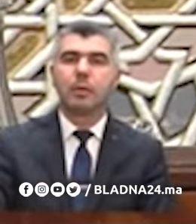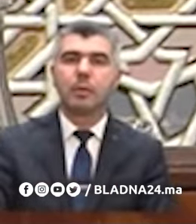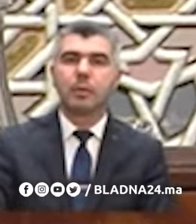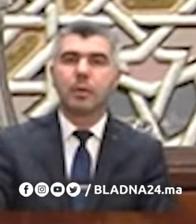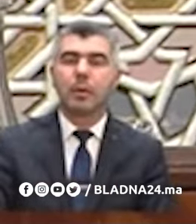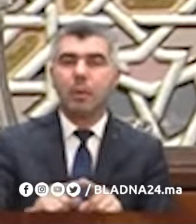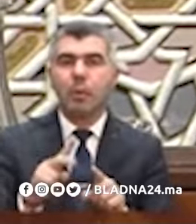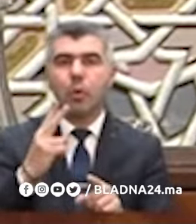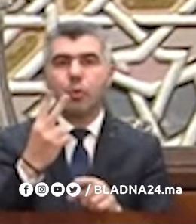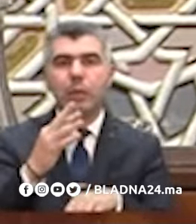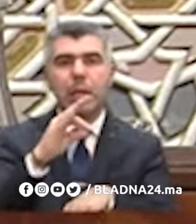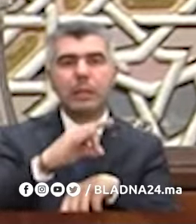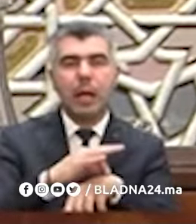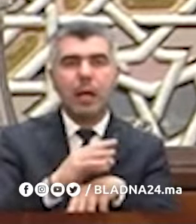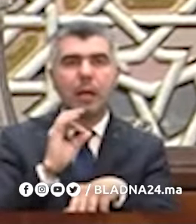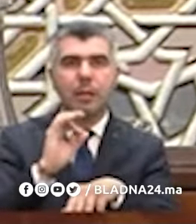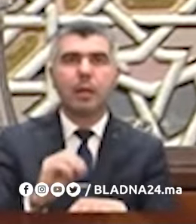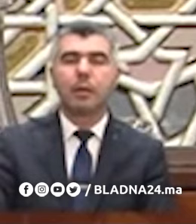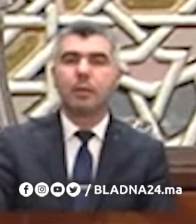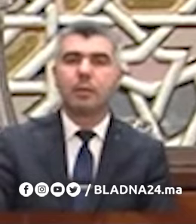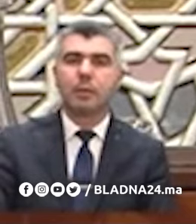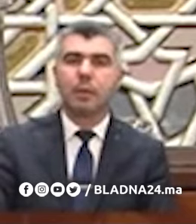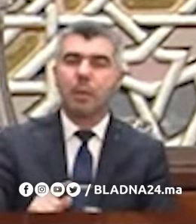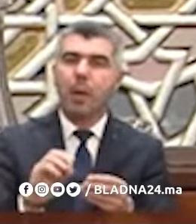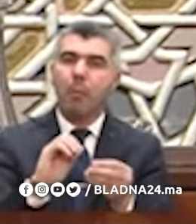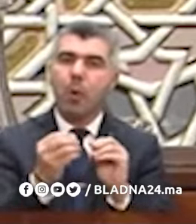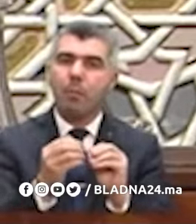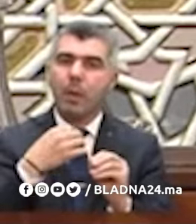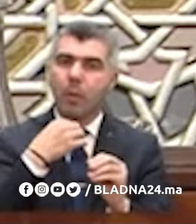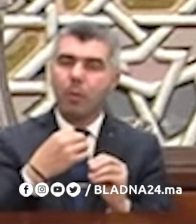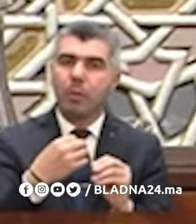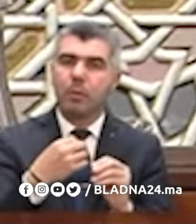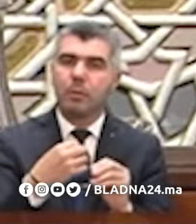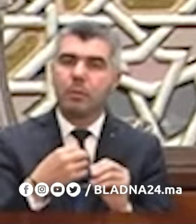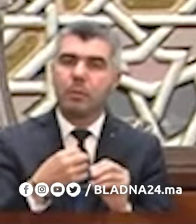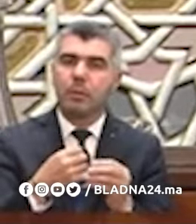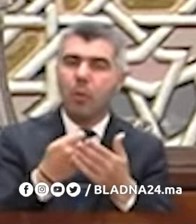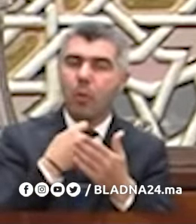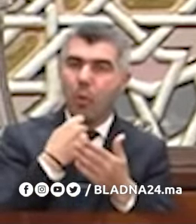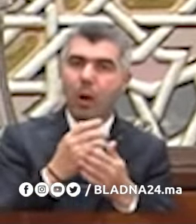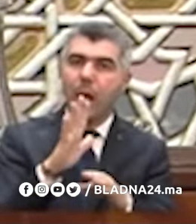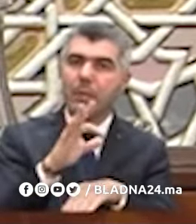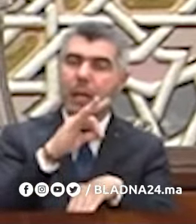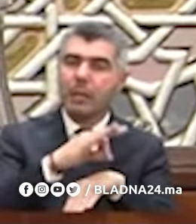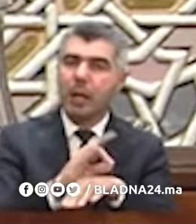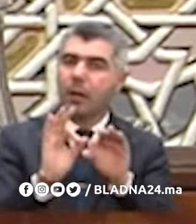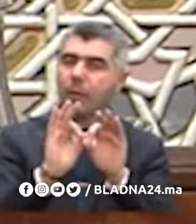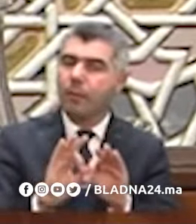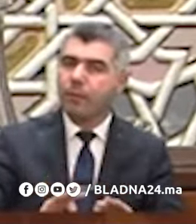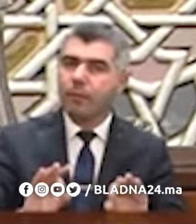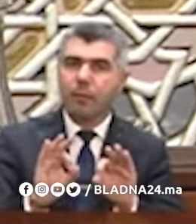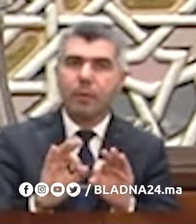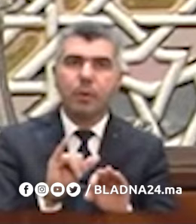غادي تاخذ 2 دقائق و30. هذا هو الإشكال بالضبط. أنا ما طلبت بخمسة دقائق، ما قلت 8